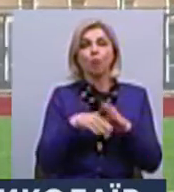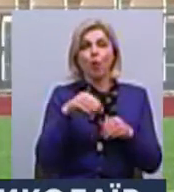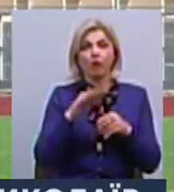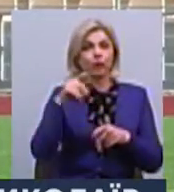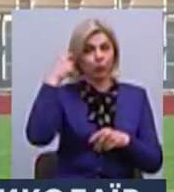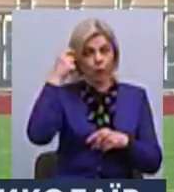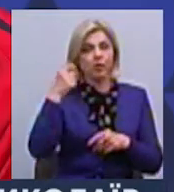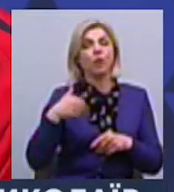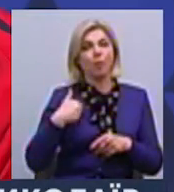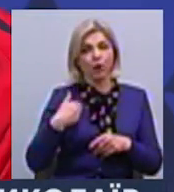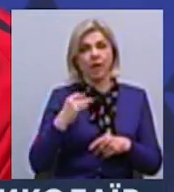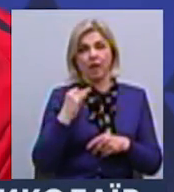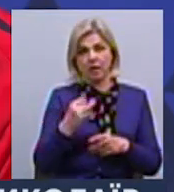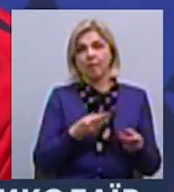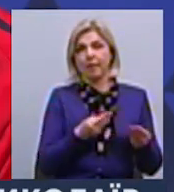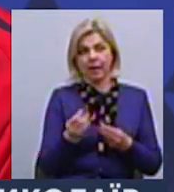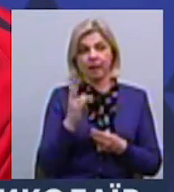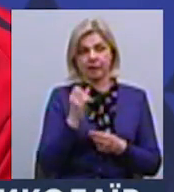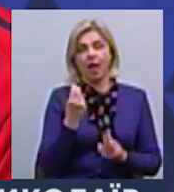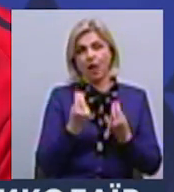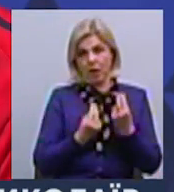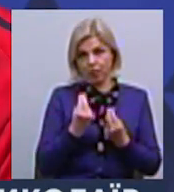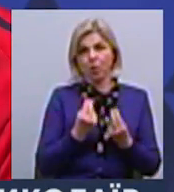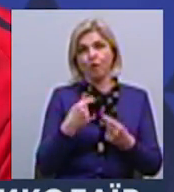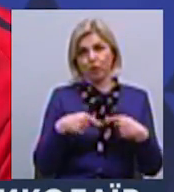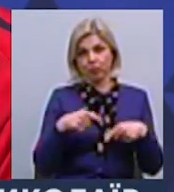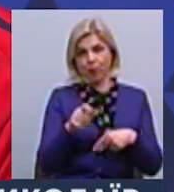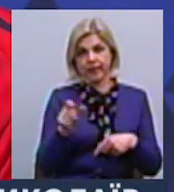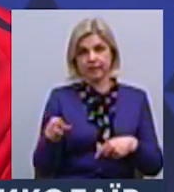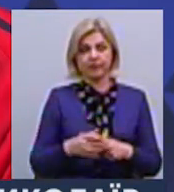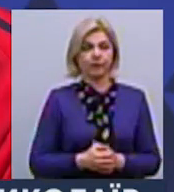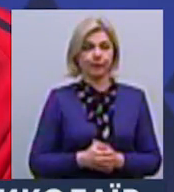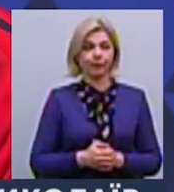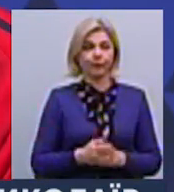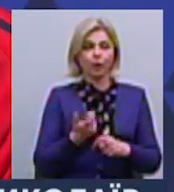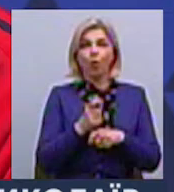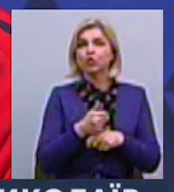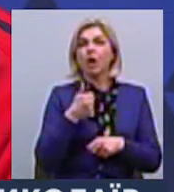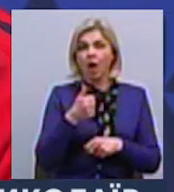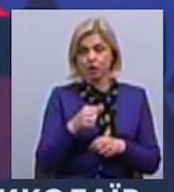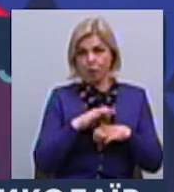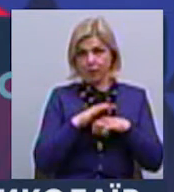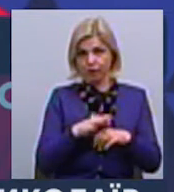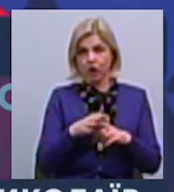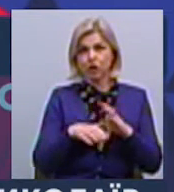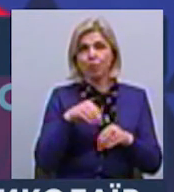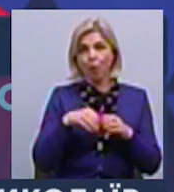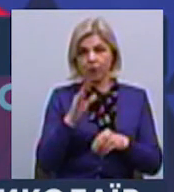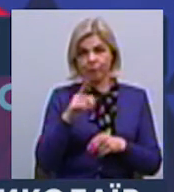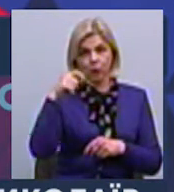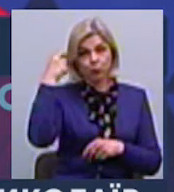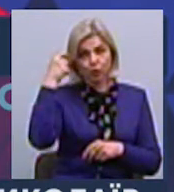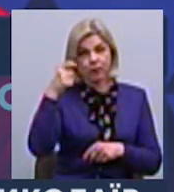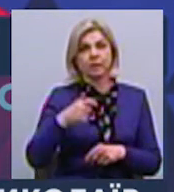продуктивними та позитивно вплинули на ігрові кондиції футболістів. Не дуже хорошо у нас пройшли збори в Турції. Дуже добре в нас пройшли